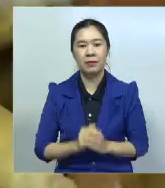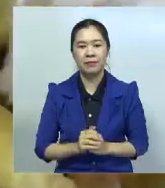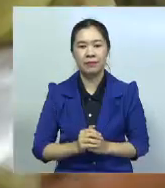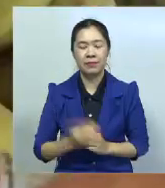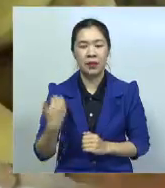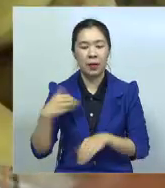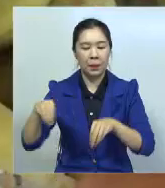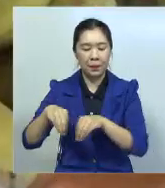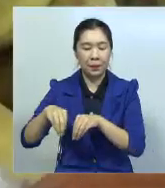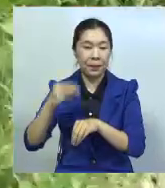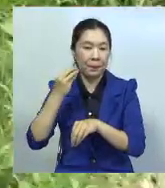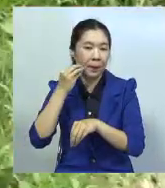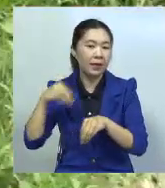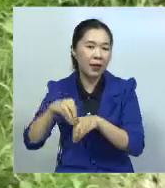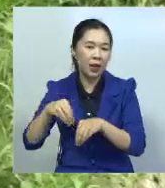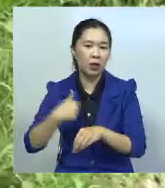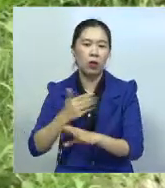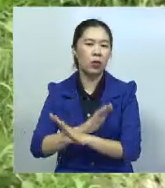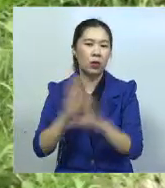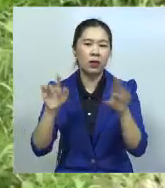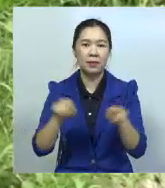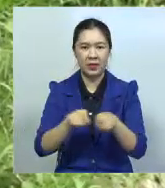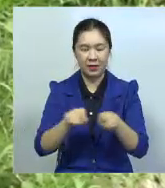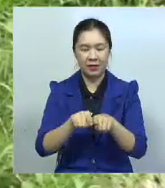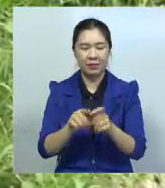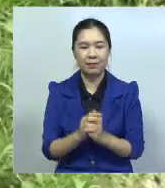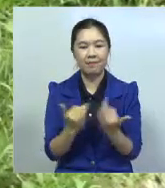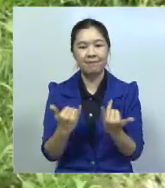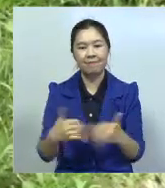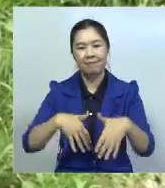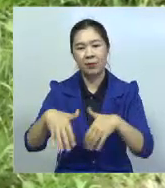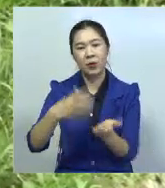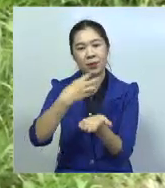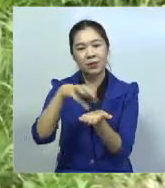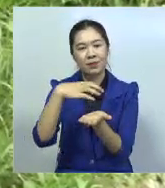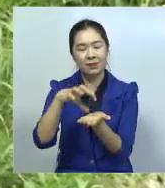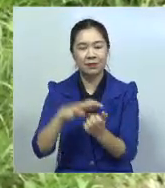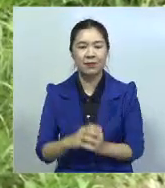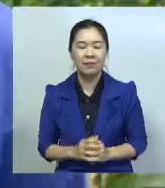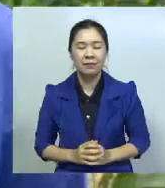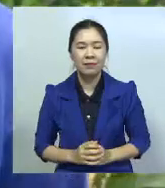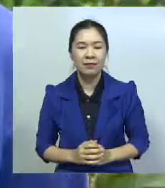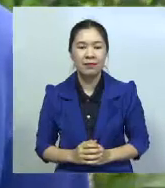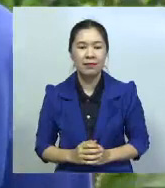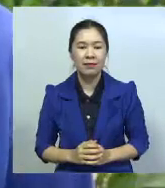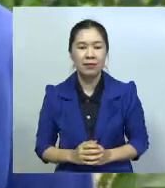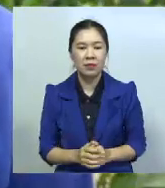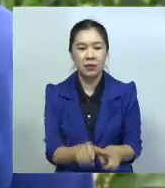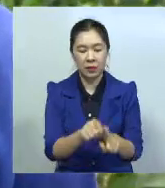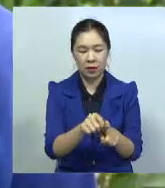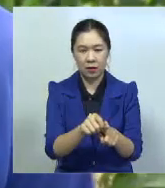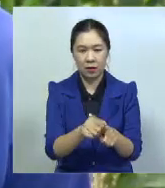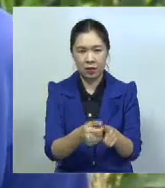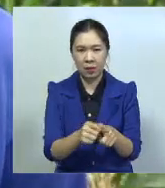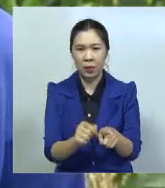รอบๆหนองน้ำเขาบอกว่าก็ต้องเลิกปลูกเหมือนกันนะฮะเราไปฟังเสียงพี่น้องเกษตรกรกันครับ ข้าวโพดนี่ก็หลายไส้หล